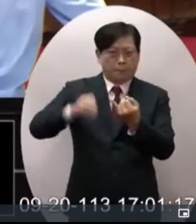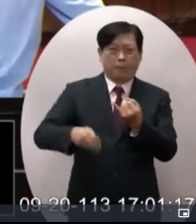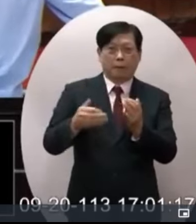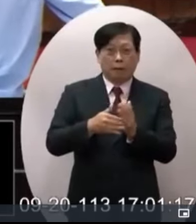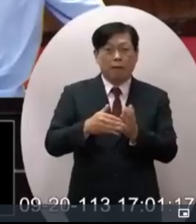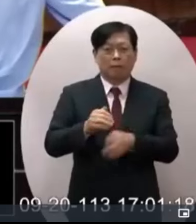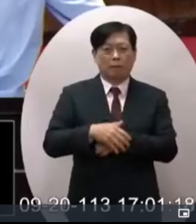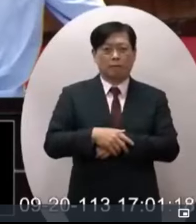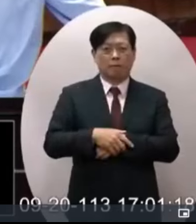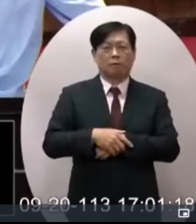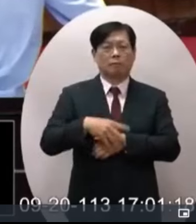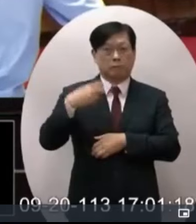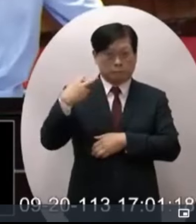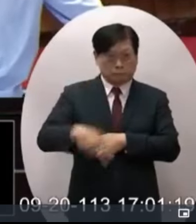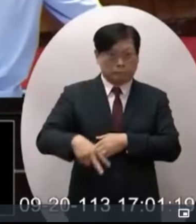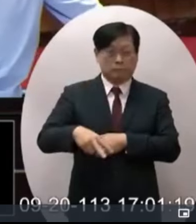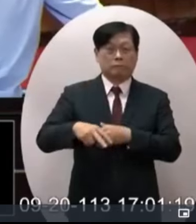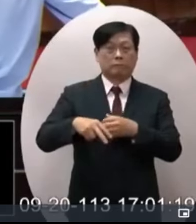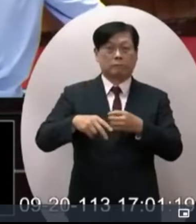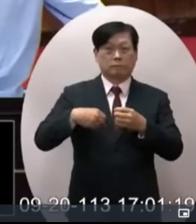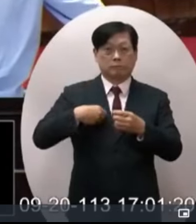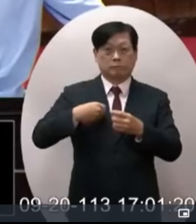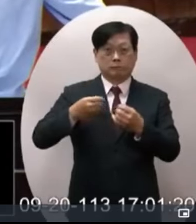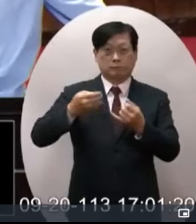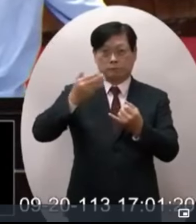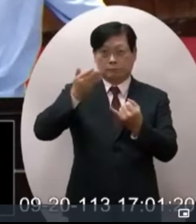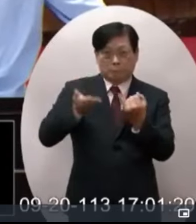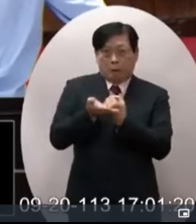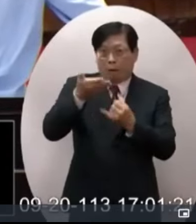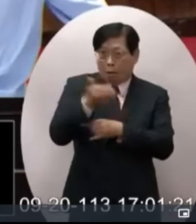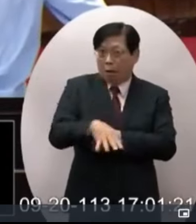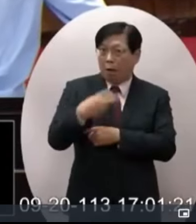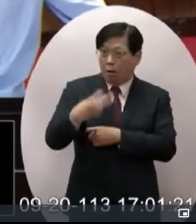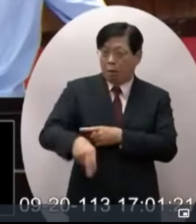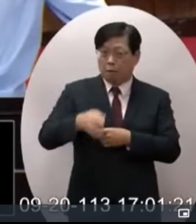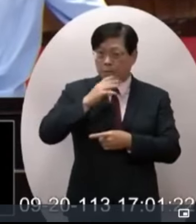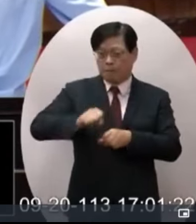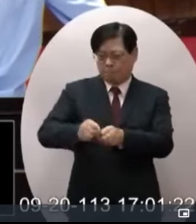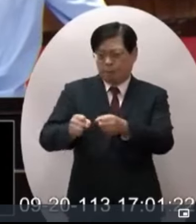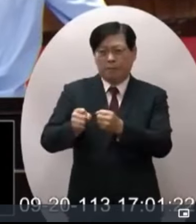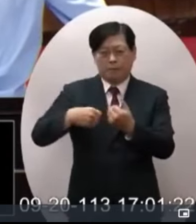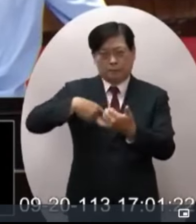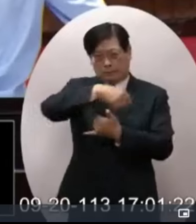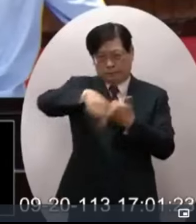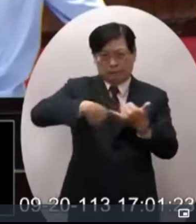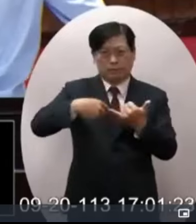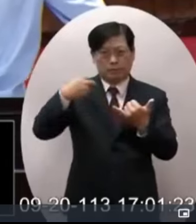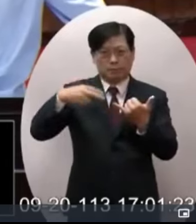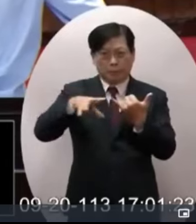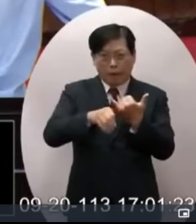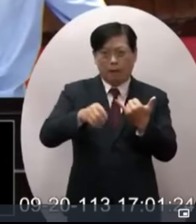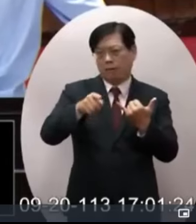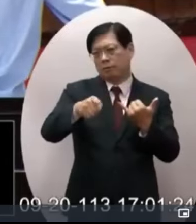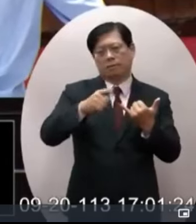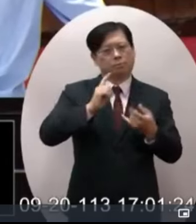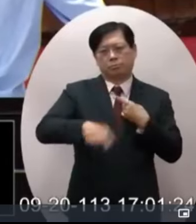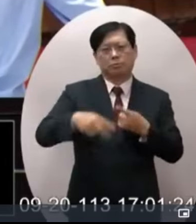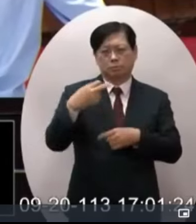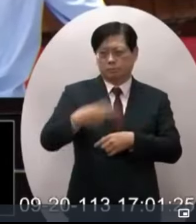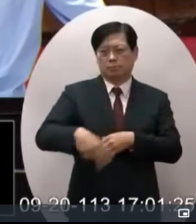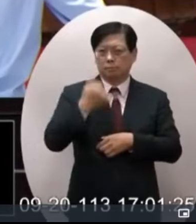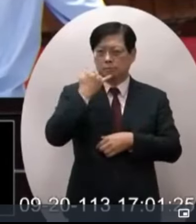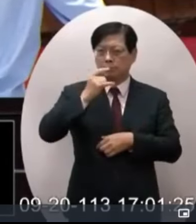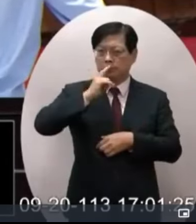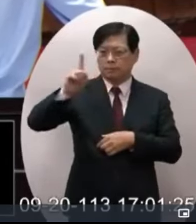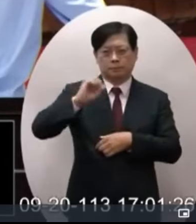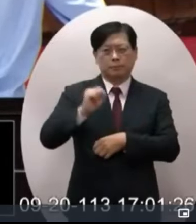后奸尸，然后甚至还去破坏这个尸体，这样的案子也不应该再去提